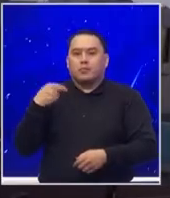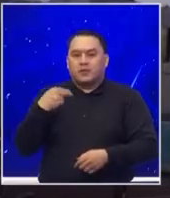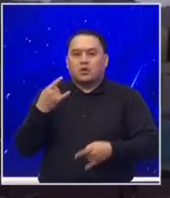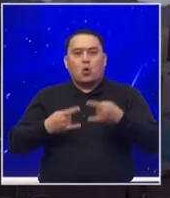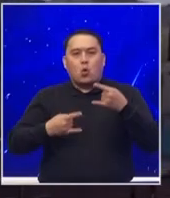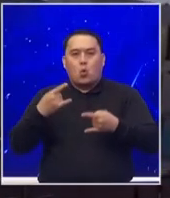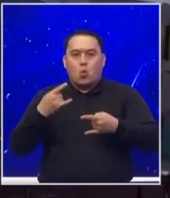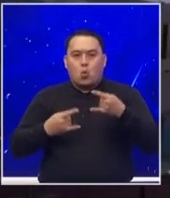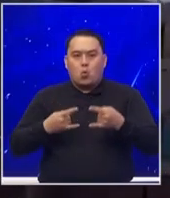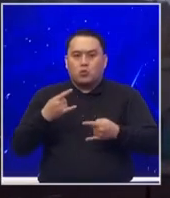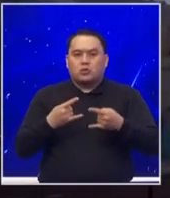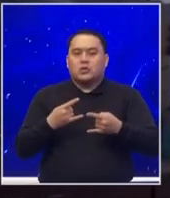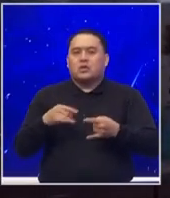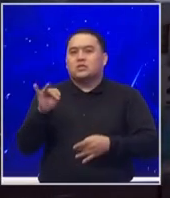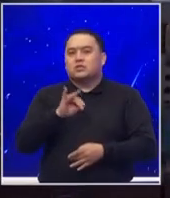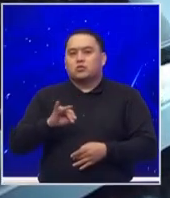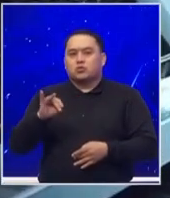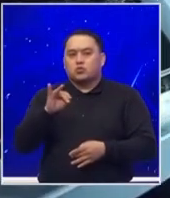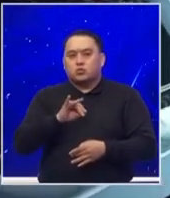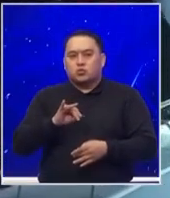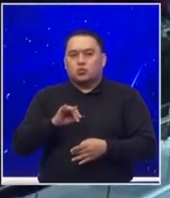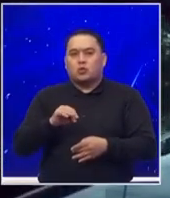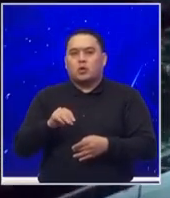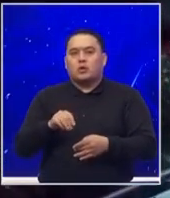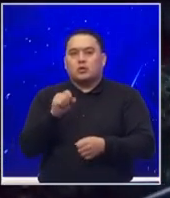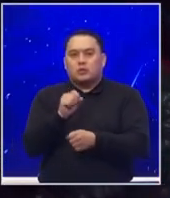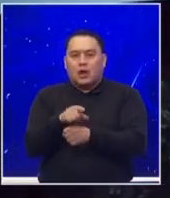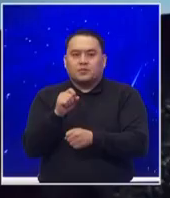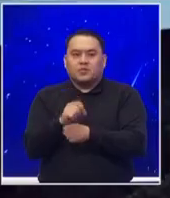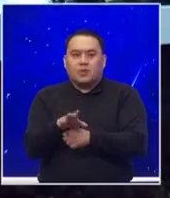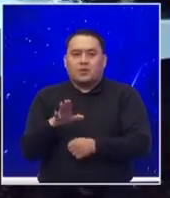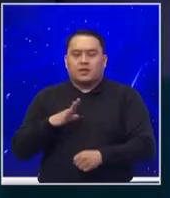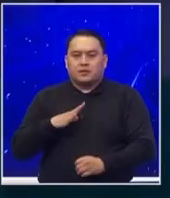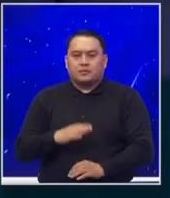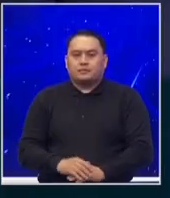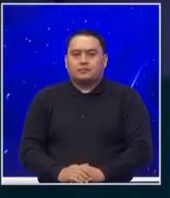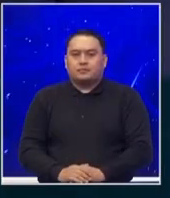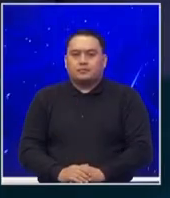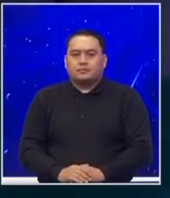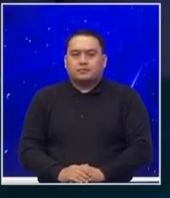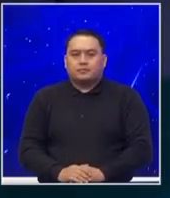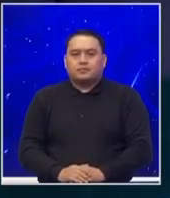телеарналарға сан ғасырлық тарих туралы салмақты дүниелер түсіруге тапсырма берді.